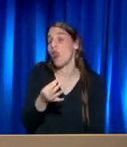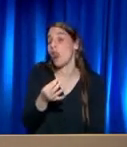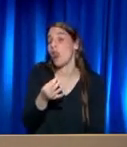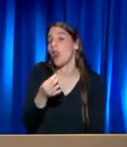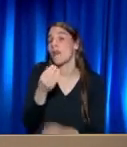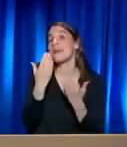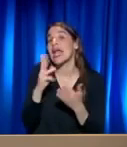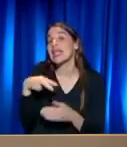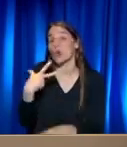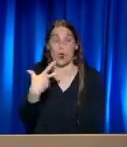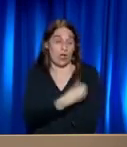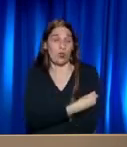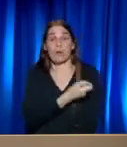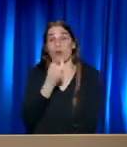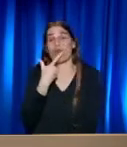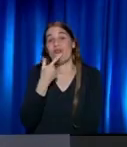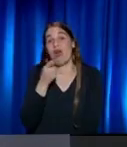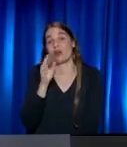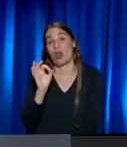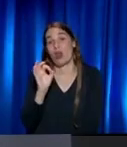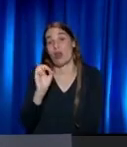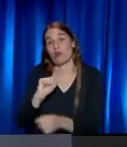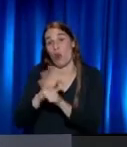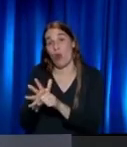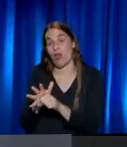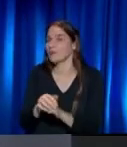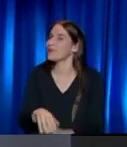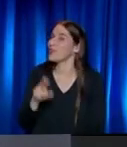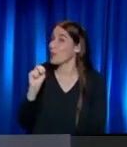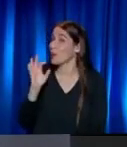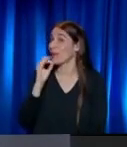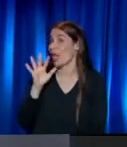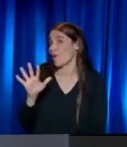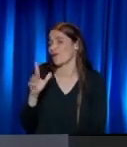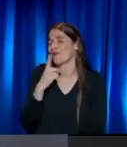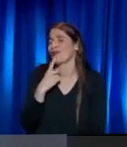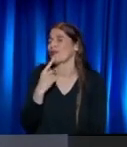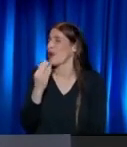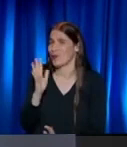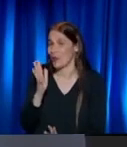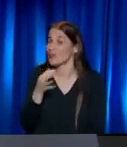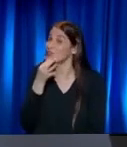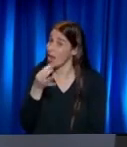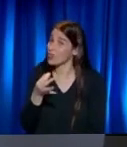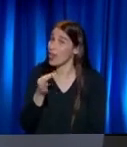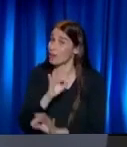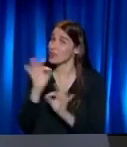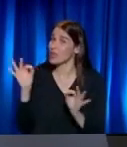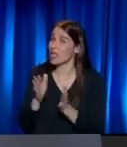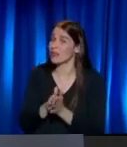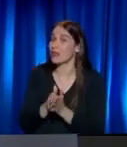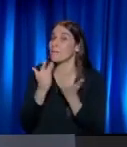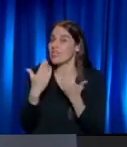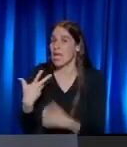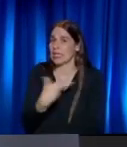יהיו חיסונים לתרופה של הקורונה. נומי, שהיא בת 5, והיא מתוקה מאוד, היא שאלה שאלה מצוינת. מתי יהיה